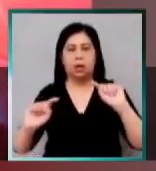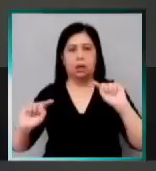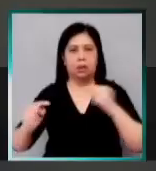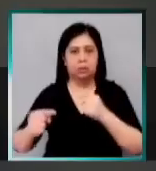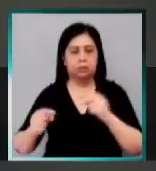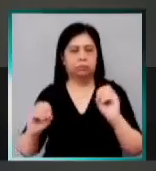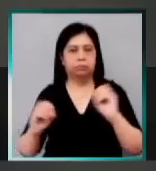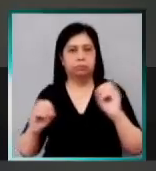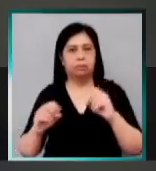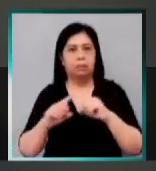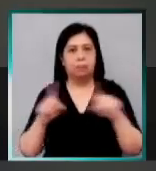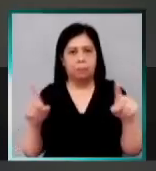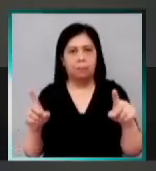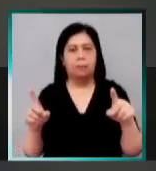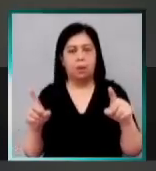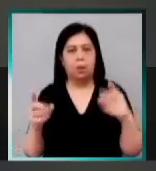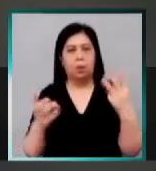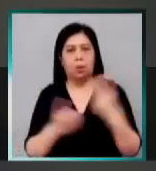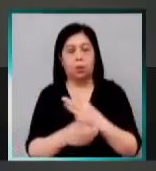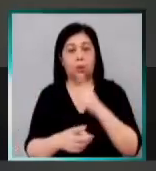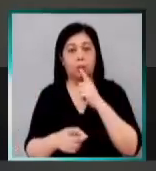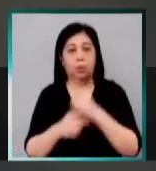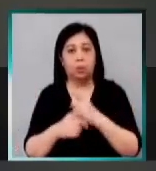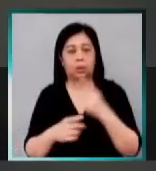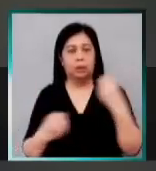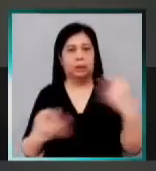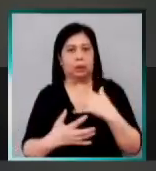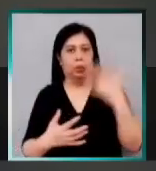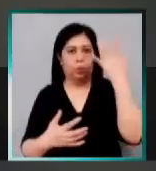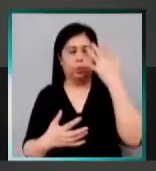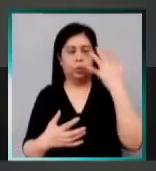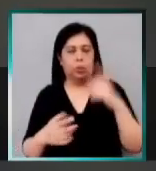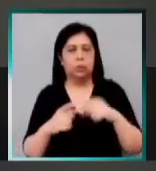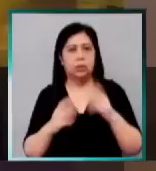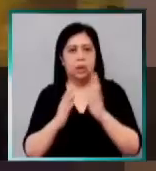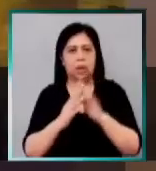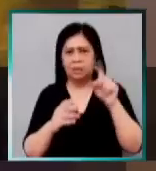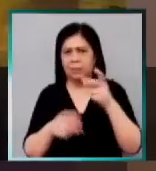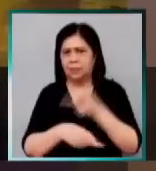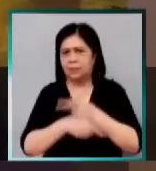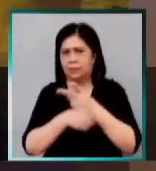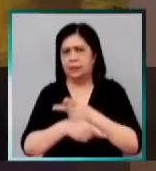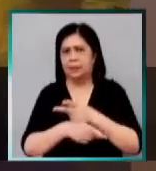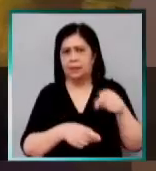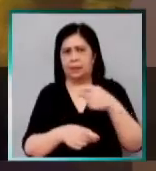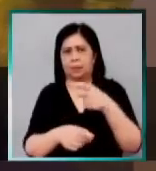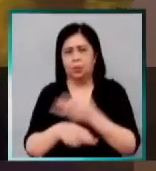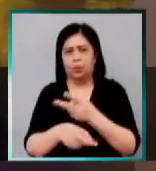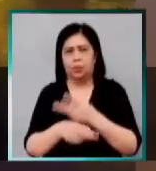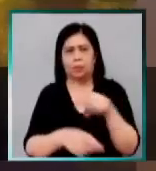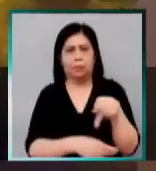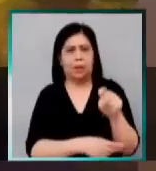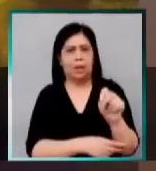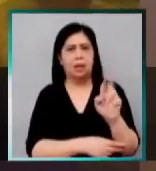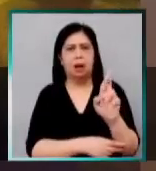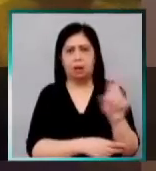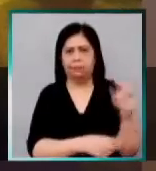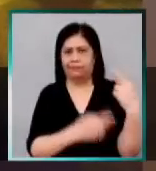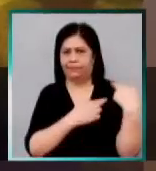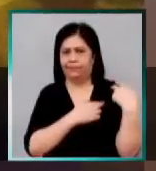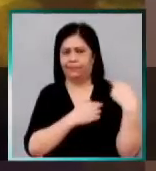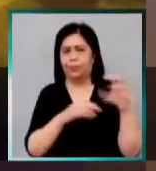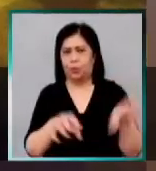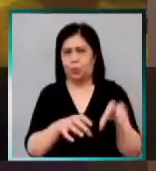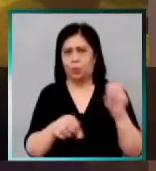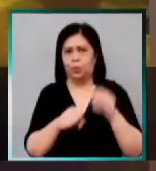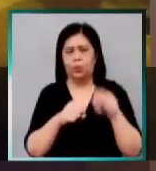pero labis daw silang natakot. Hiling nila pagbutihin ng mga tauhan ng PNR ang kanilang trabaho upang hindi na